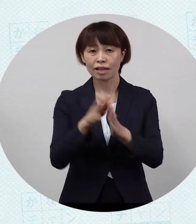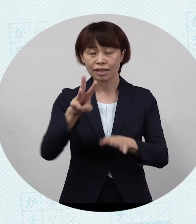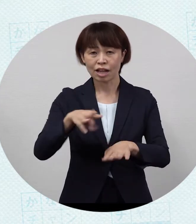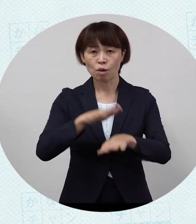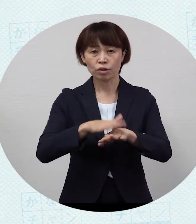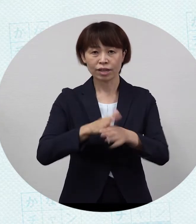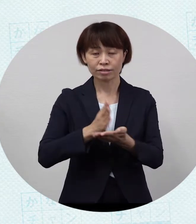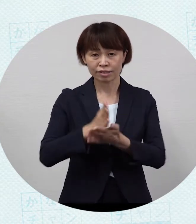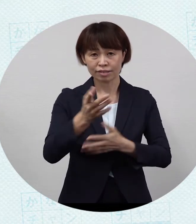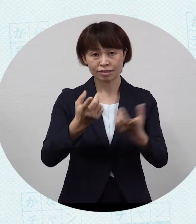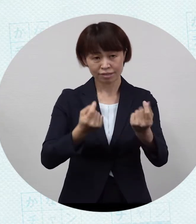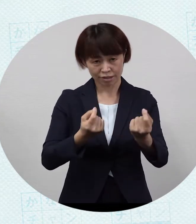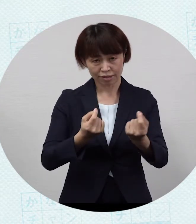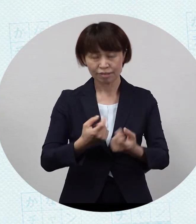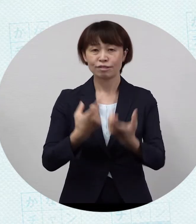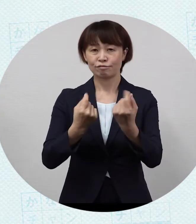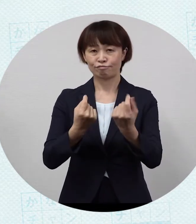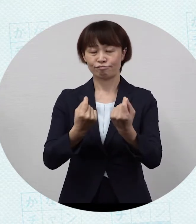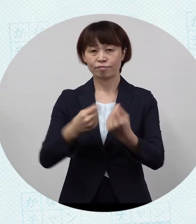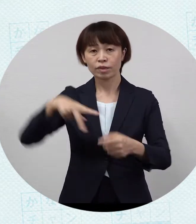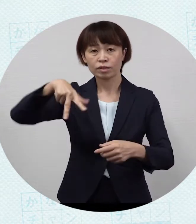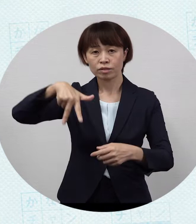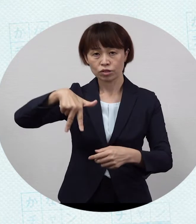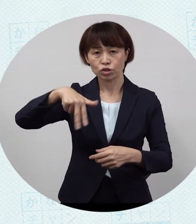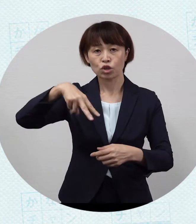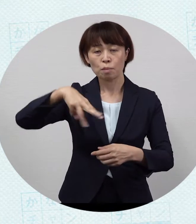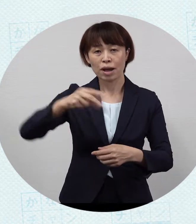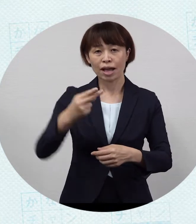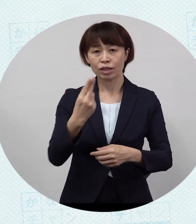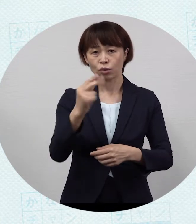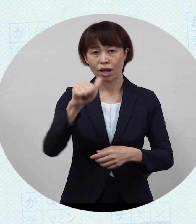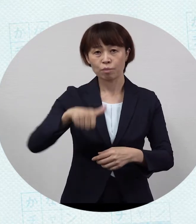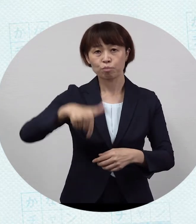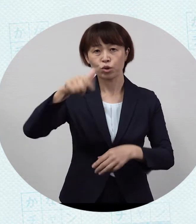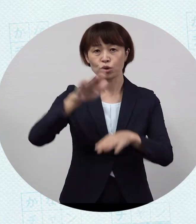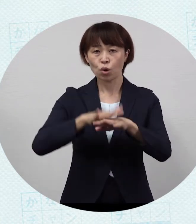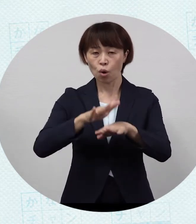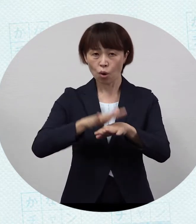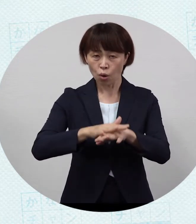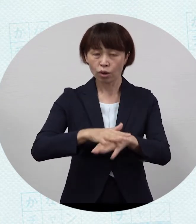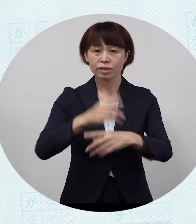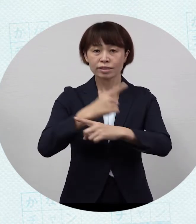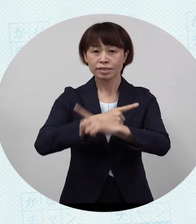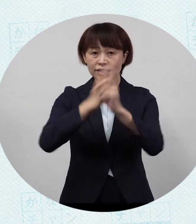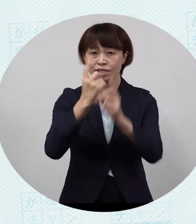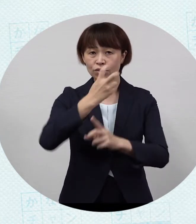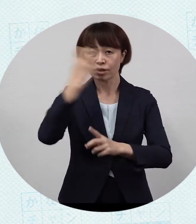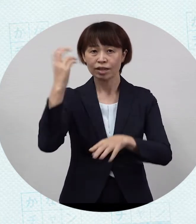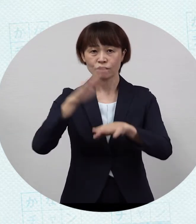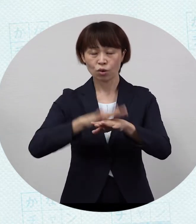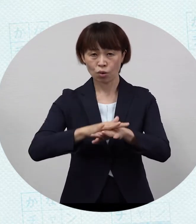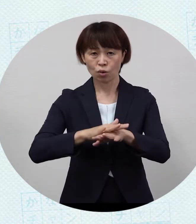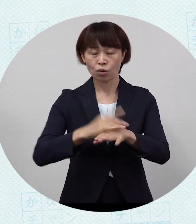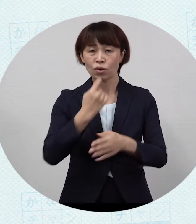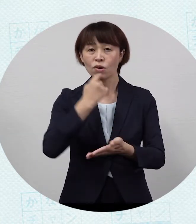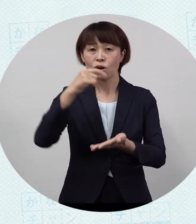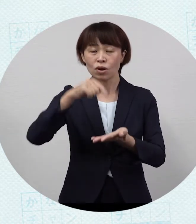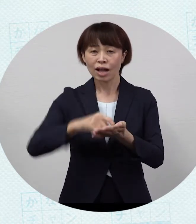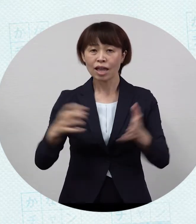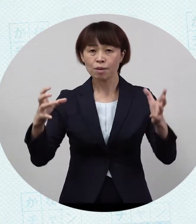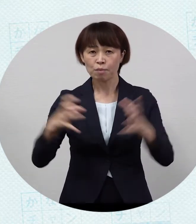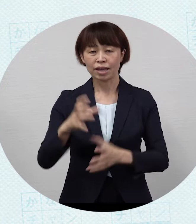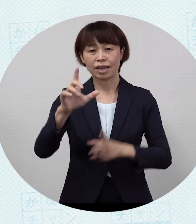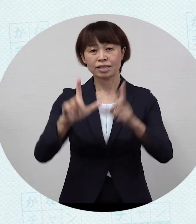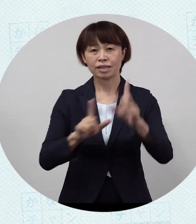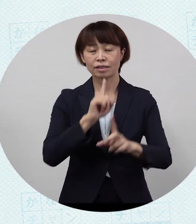そうですね、これがですねスマートアンプ法を活用した迅速検出法で、これ簡易パッケージ型というものなんですね。